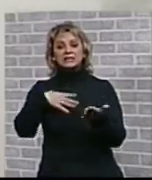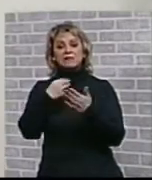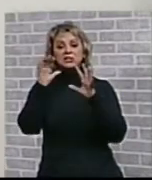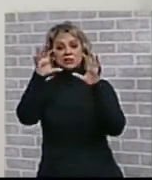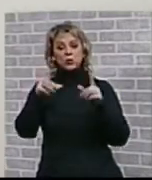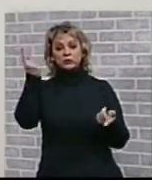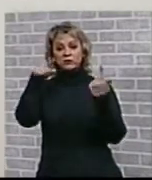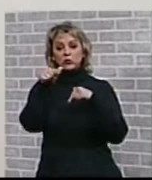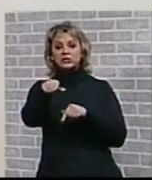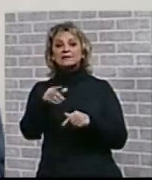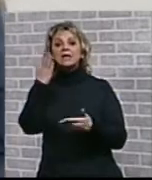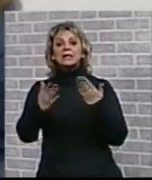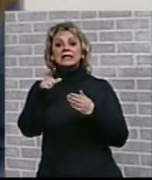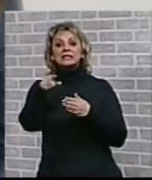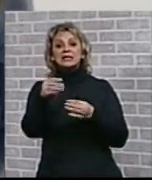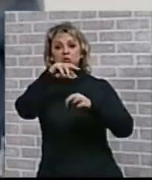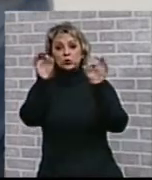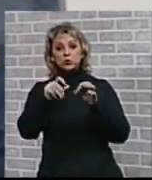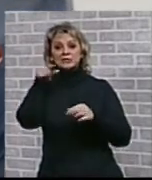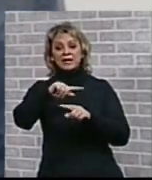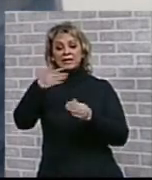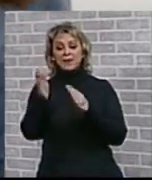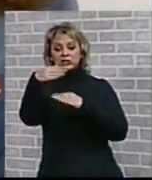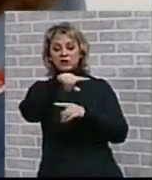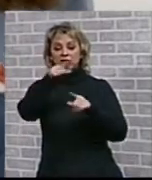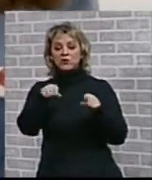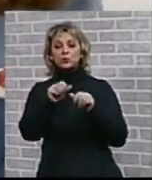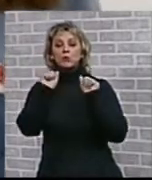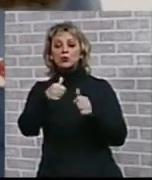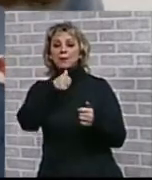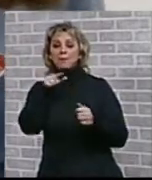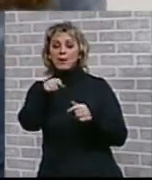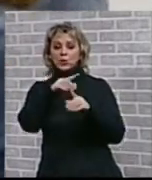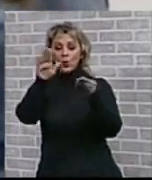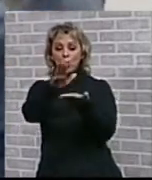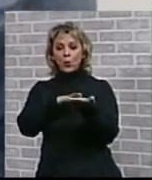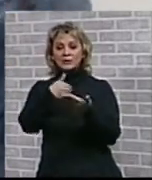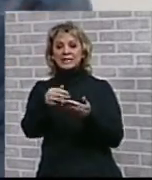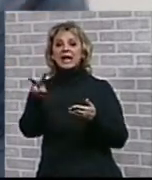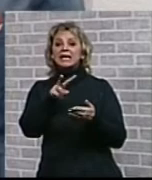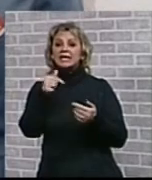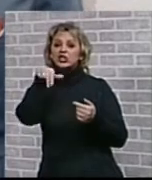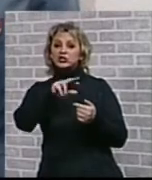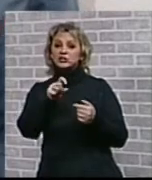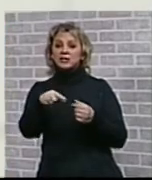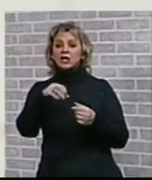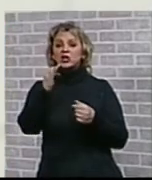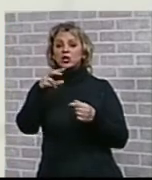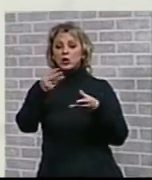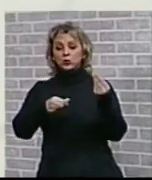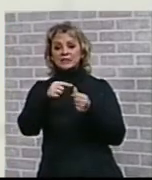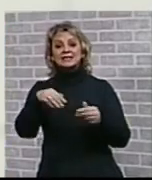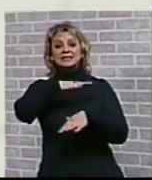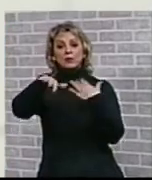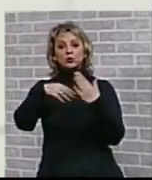законы творчества. Беспредметное искусство с геометрическими фигурами можно попробовать наполнить, например, лирической иллюзией. В